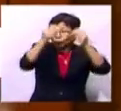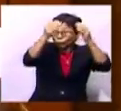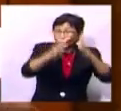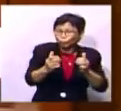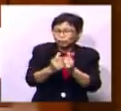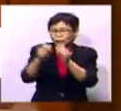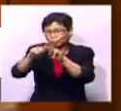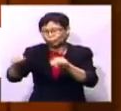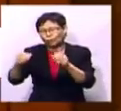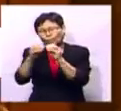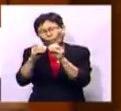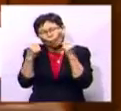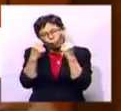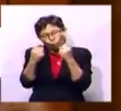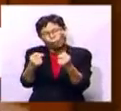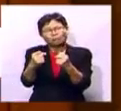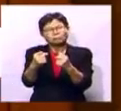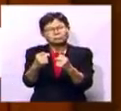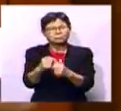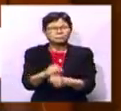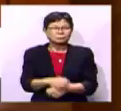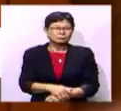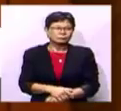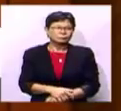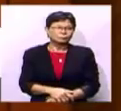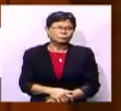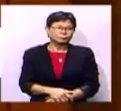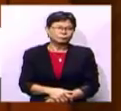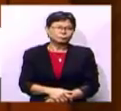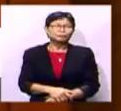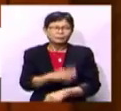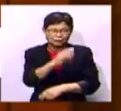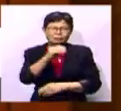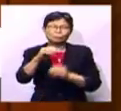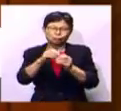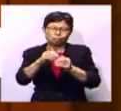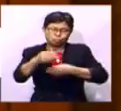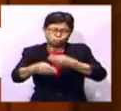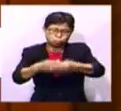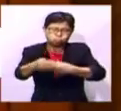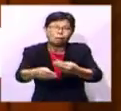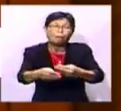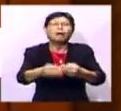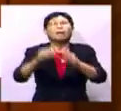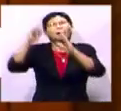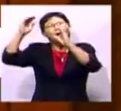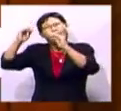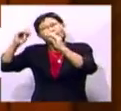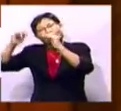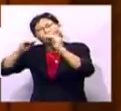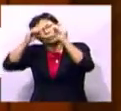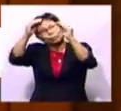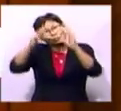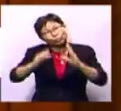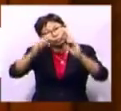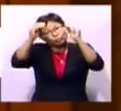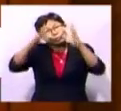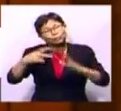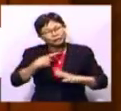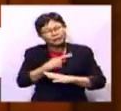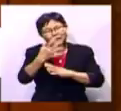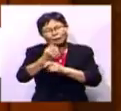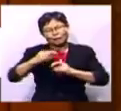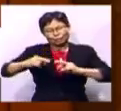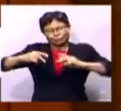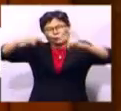murid itu lebih mantap dan lebih dinamik dan lebih produktif. Dan mudah-mudahan guru-guru kita dapat